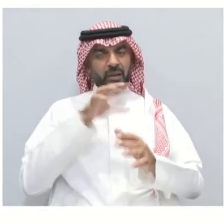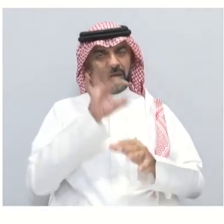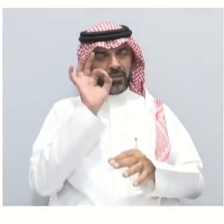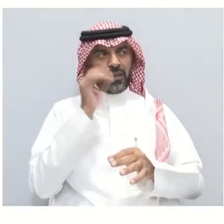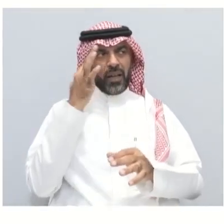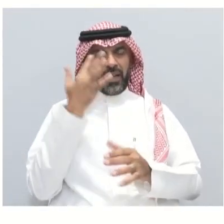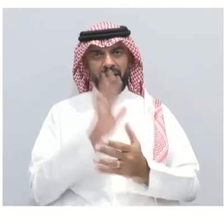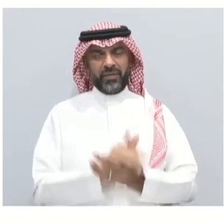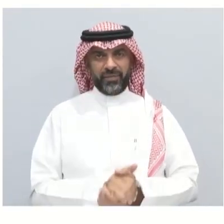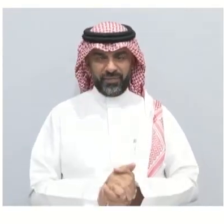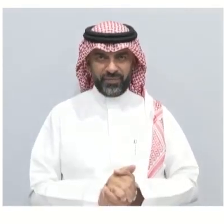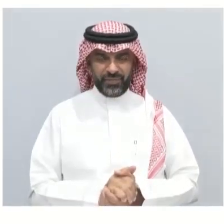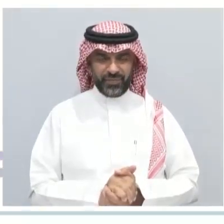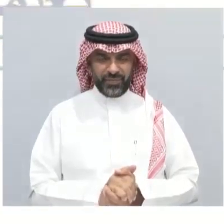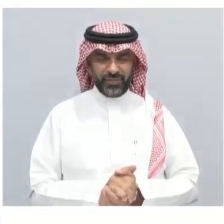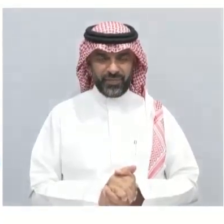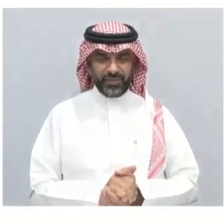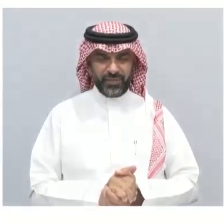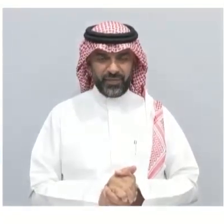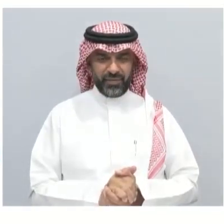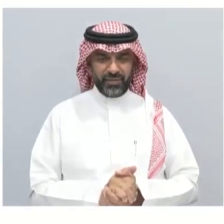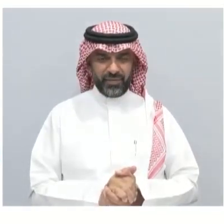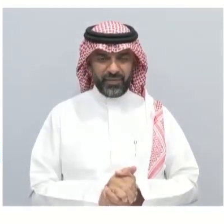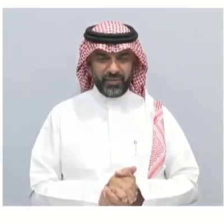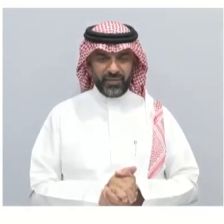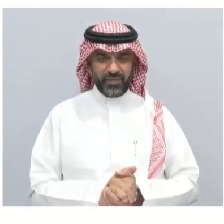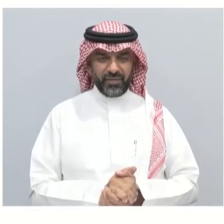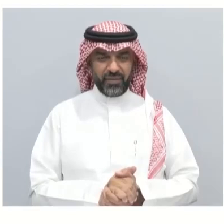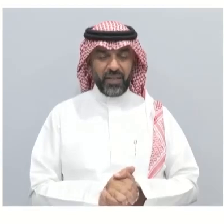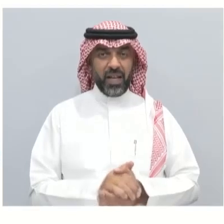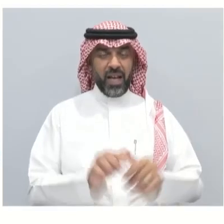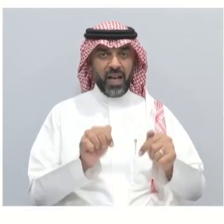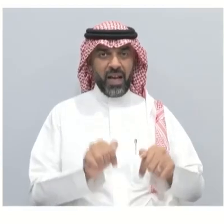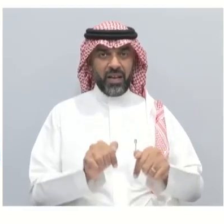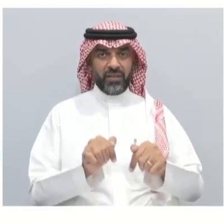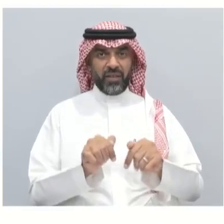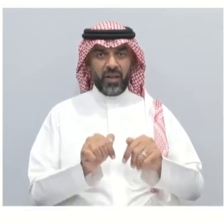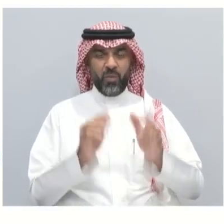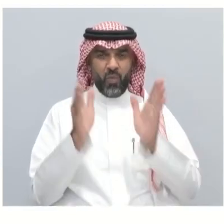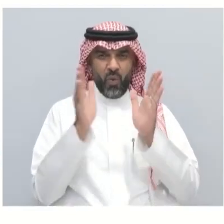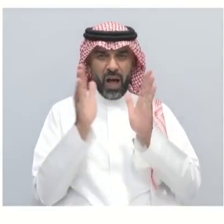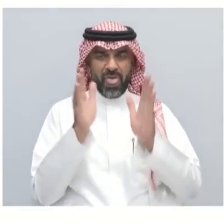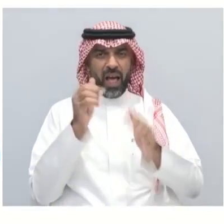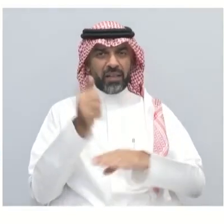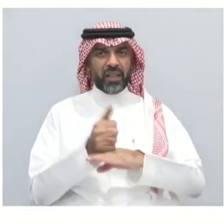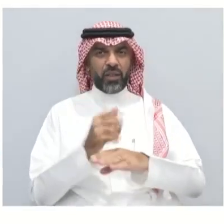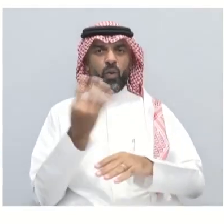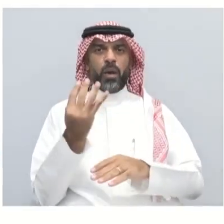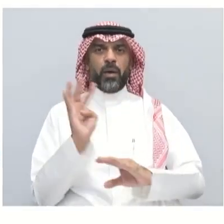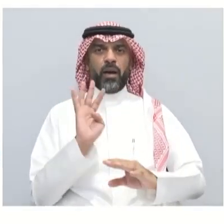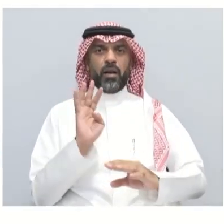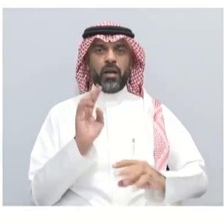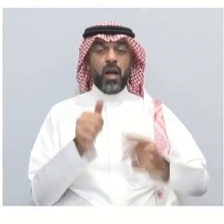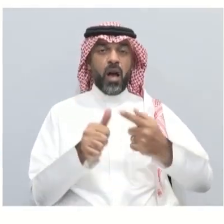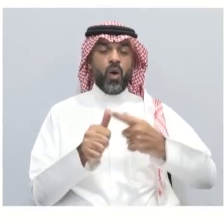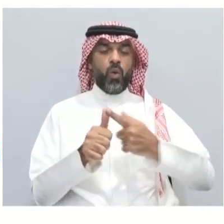متى ما اردنا على حسب احتياجنا طبعا الان الامنت او المحاذاه الاساسيه هي اربعه